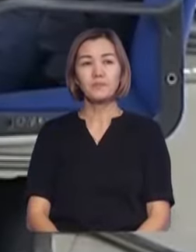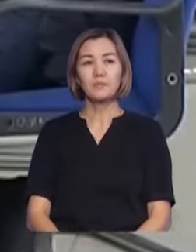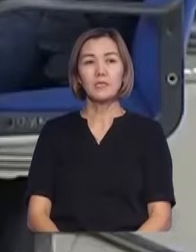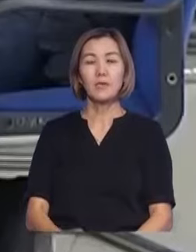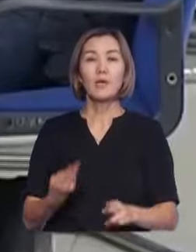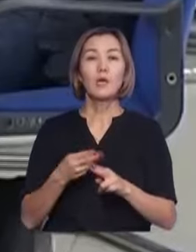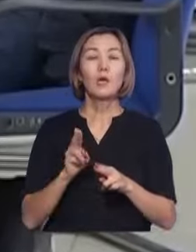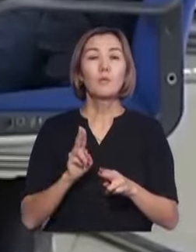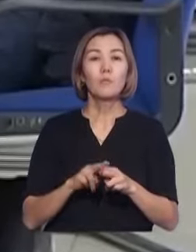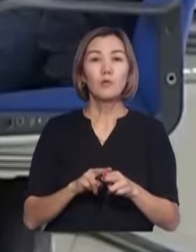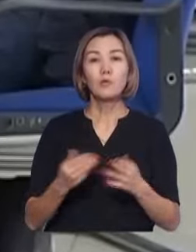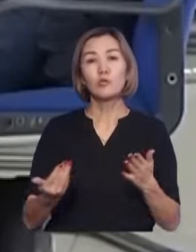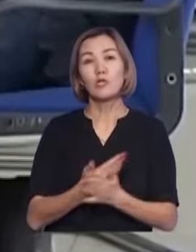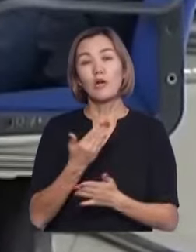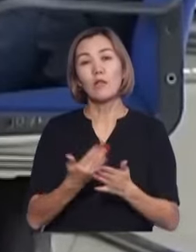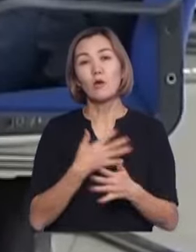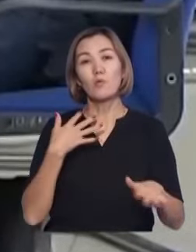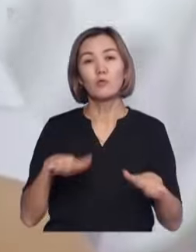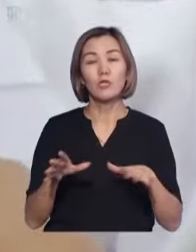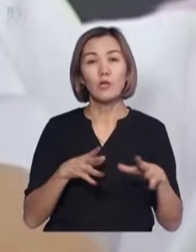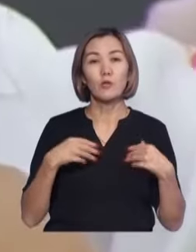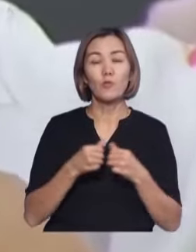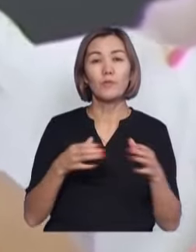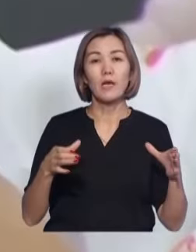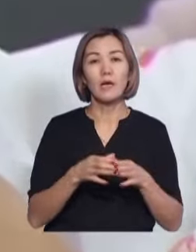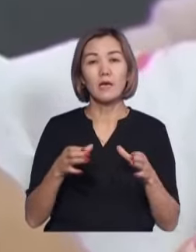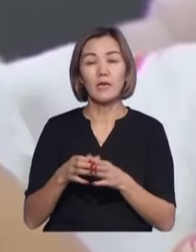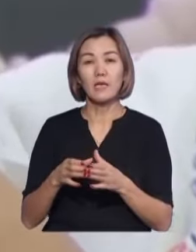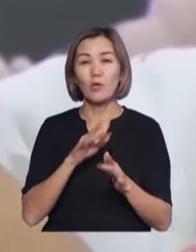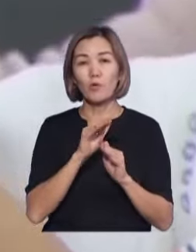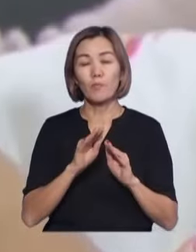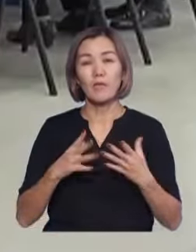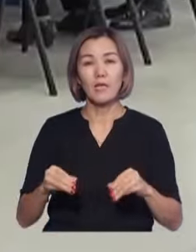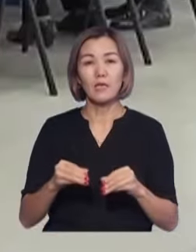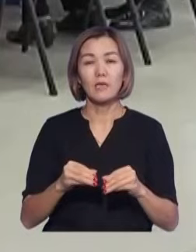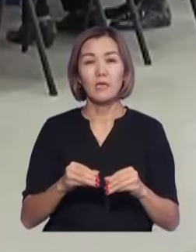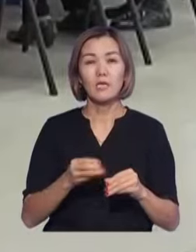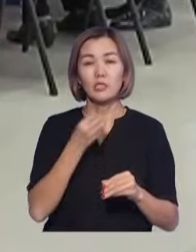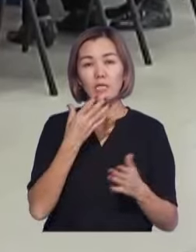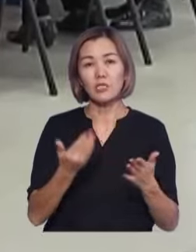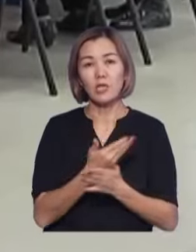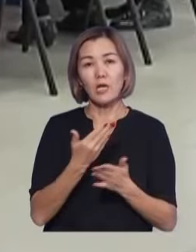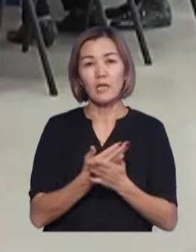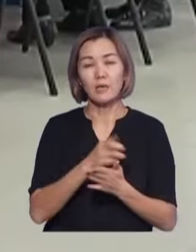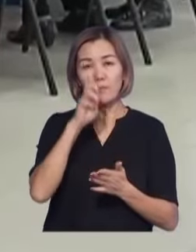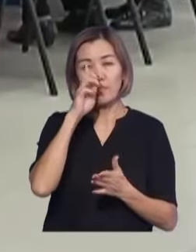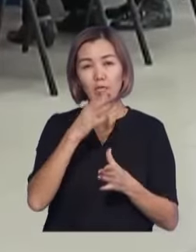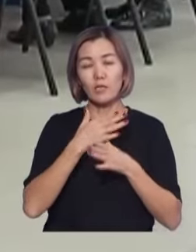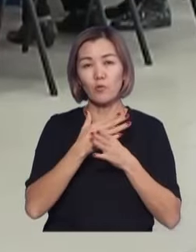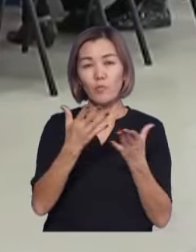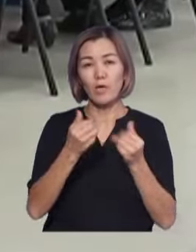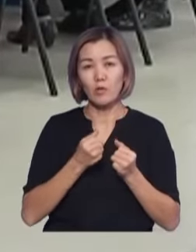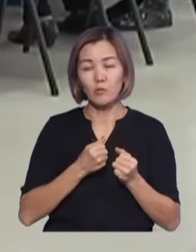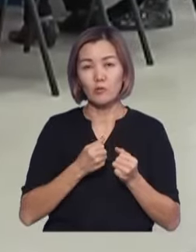Бұл жаңалық осал топтағы азаматтар мен көппалалы отбасылар үшін жағымды болуы керек. Өйткені мемлекеттен берілетін әлеуметтік көмек алу